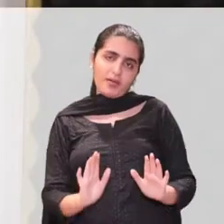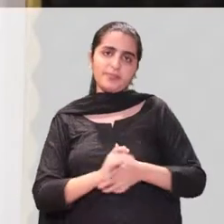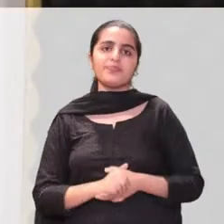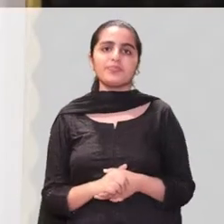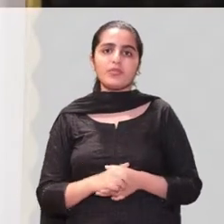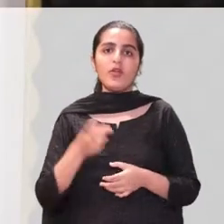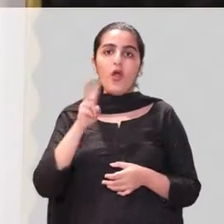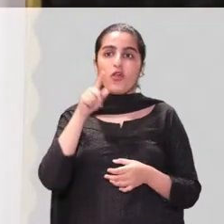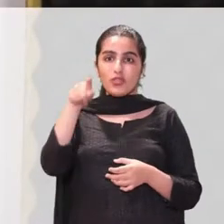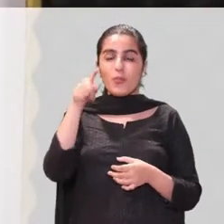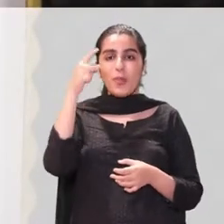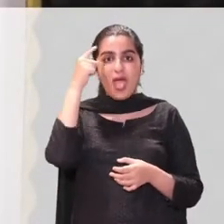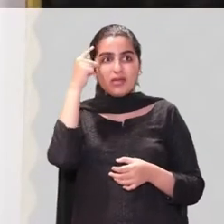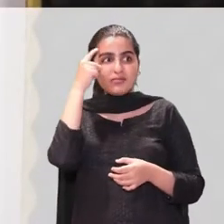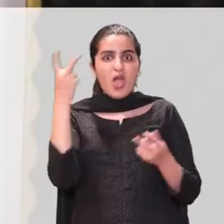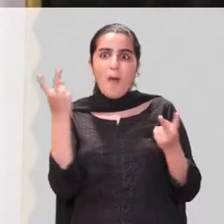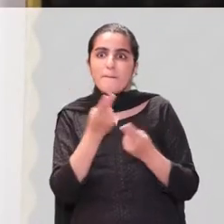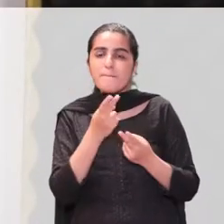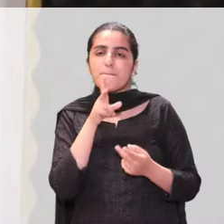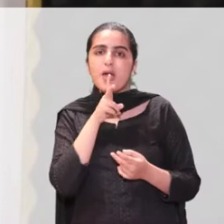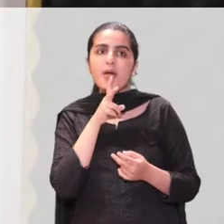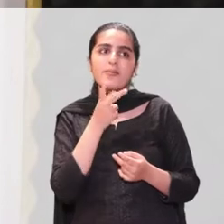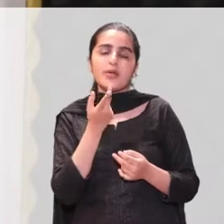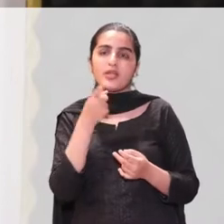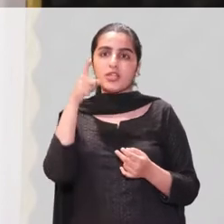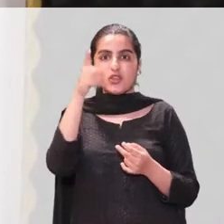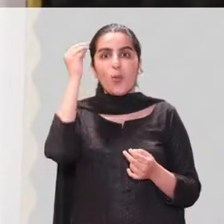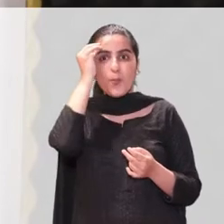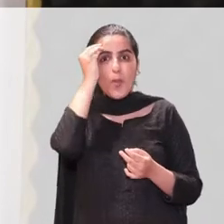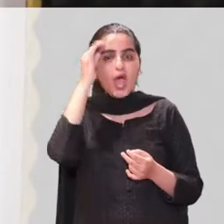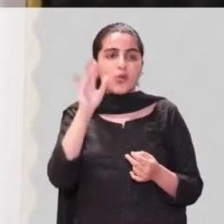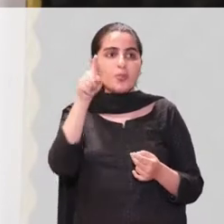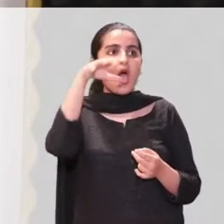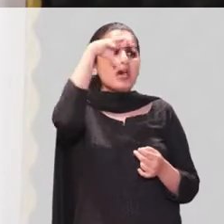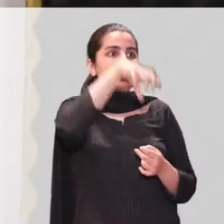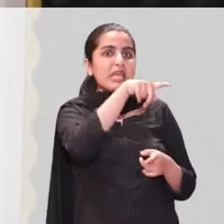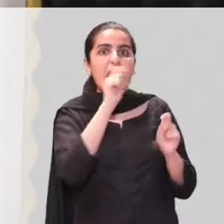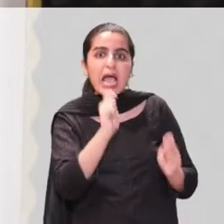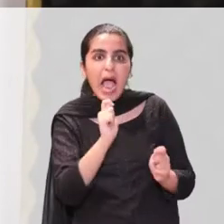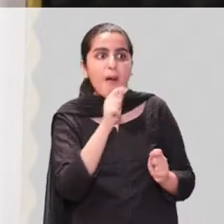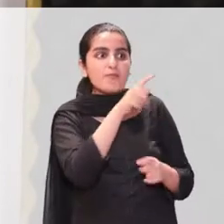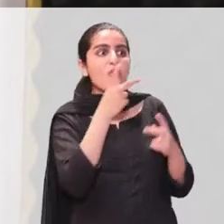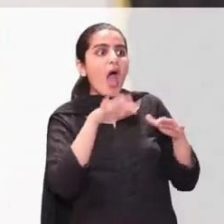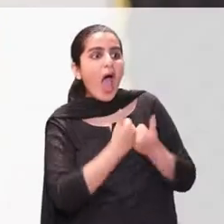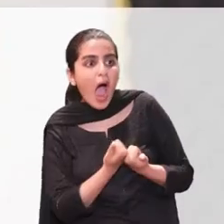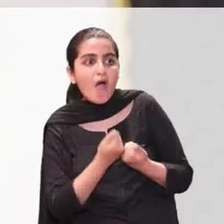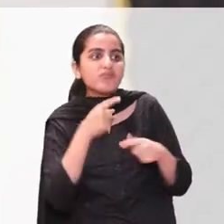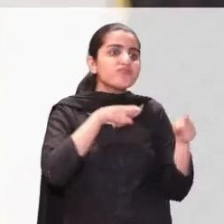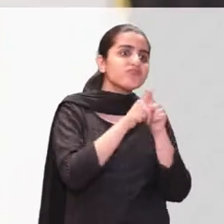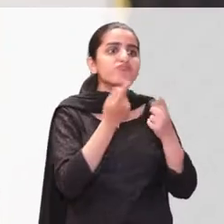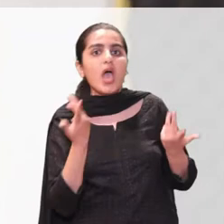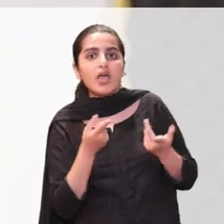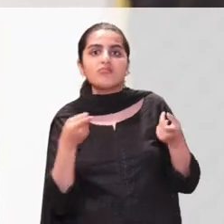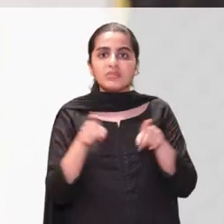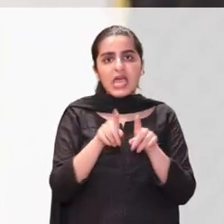है अब मुझे यकीन है कि जितनी मेंटल क्लेरिटी है आपको आप यह प्लेयर ऑफ द फेक्टर्स ऑफ एयर फील्ड और अपने कि उसे मैकेनिज़्म अ